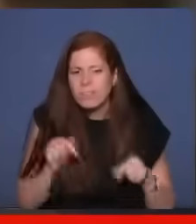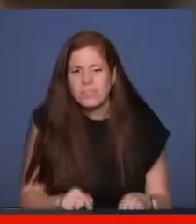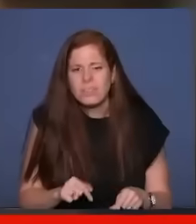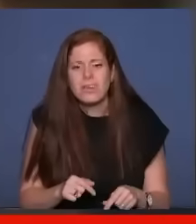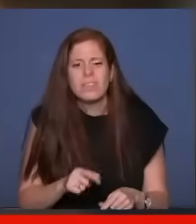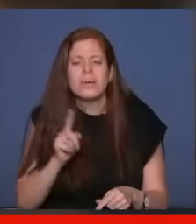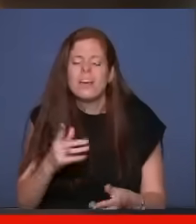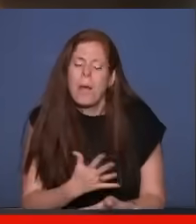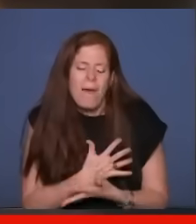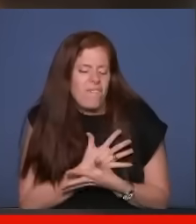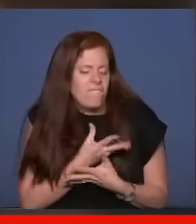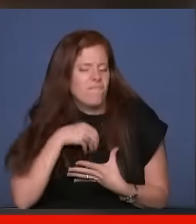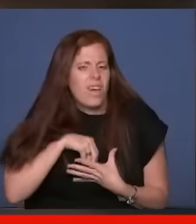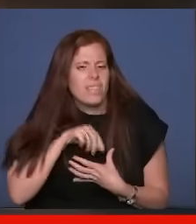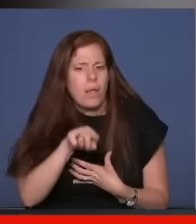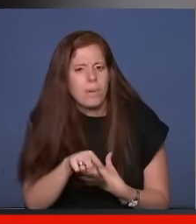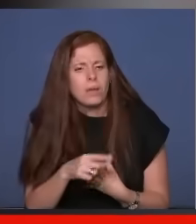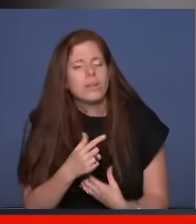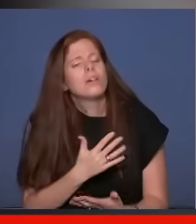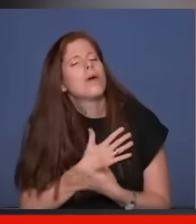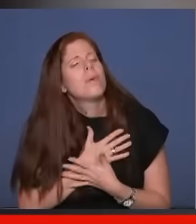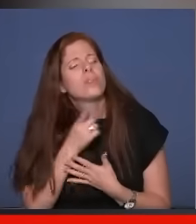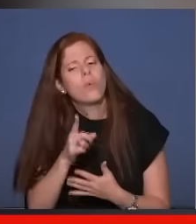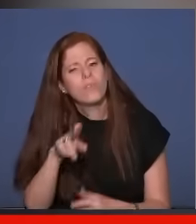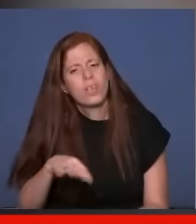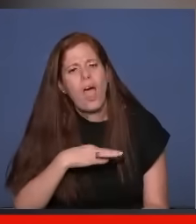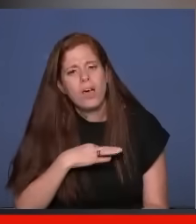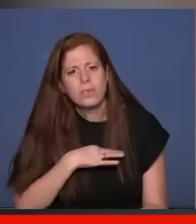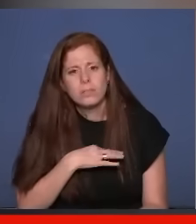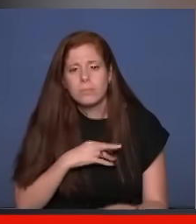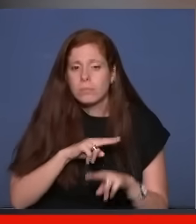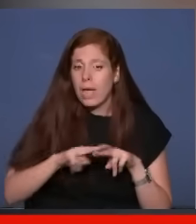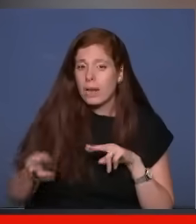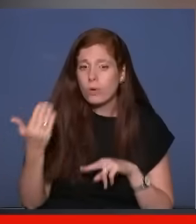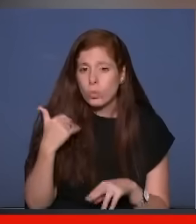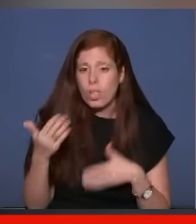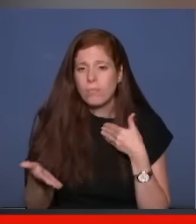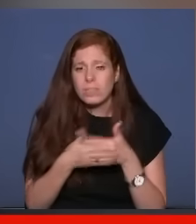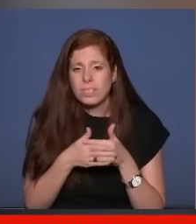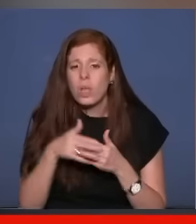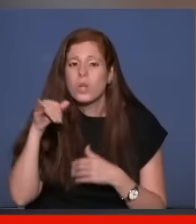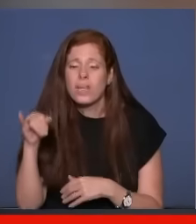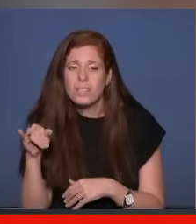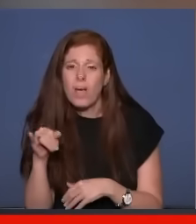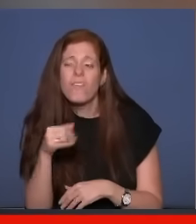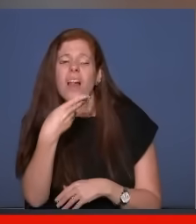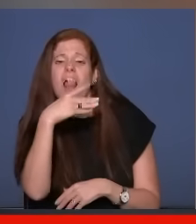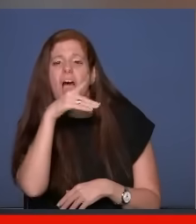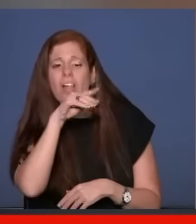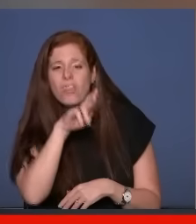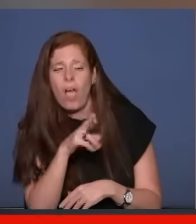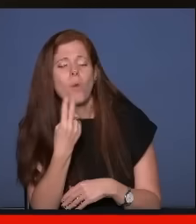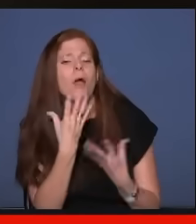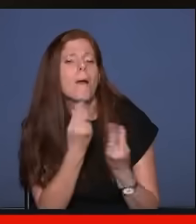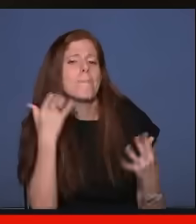בך, כמה אני אוהב אותך, אחי. רק לפני חודשיים ניסה יונדב רז לוינשטיין להדר. היו להם הרבה